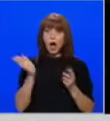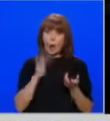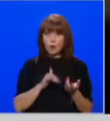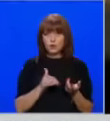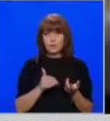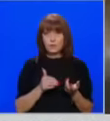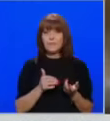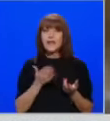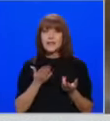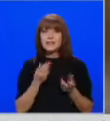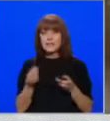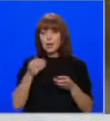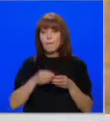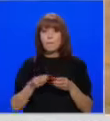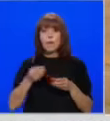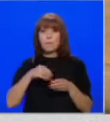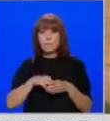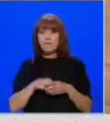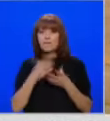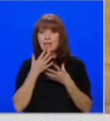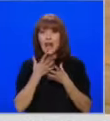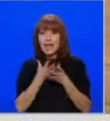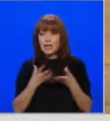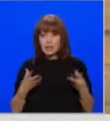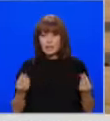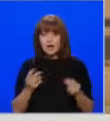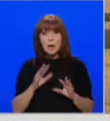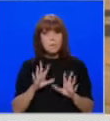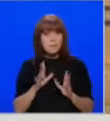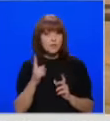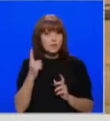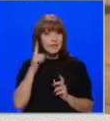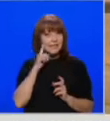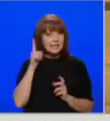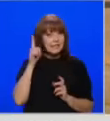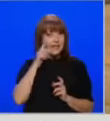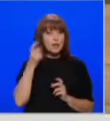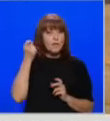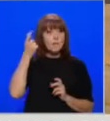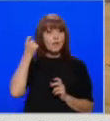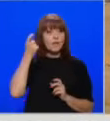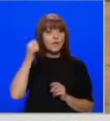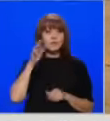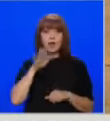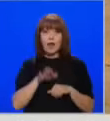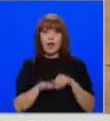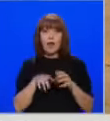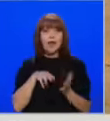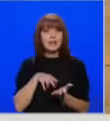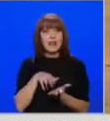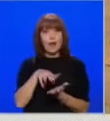попълва липсите в оригиналните жълти павета. И нищо чудно, един ден професорът да ходи и по тези, които е създал.